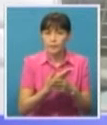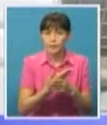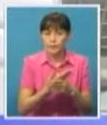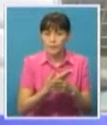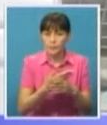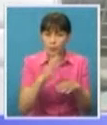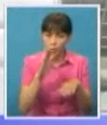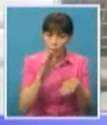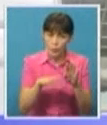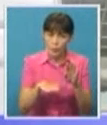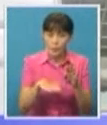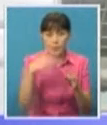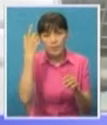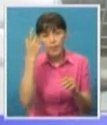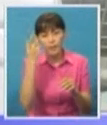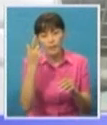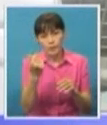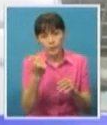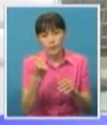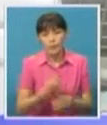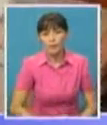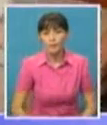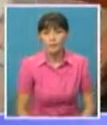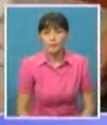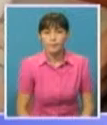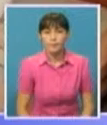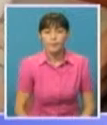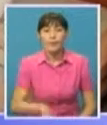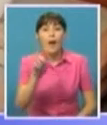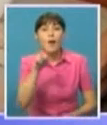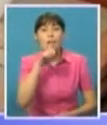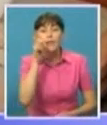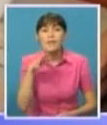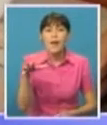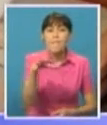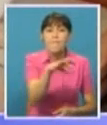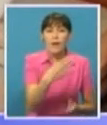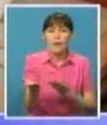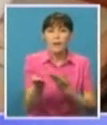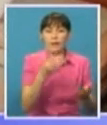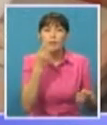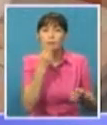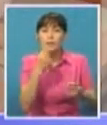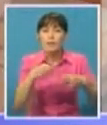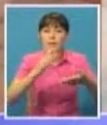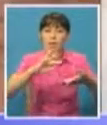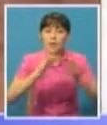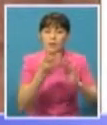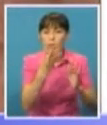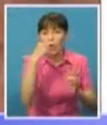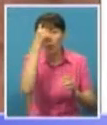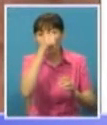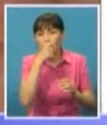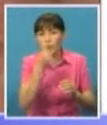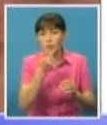соның жақсылығына, игілігіне соның сауығып кетеді деген үміттемін. Жастардың жаппай қан тапсыруына әлеуметтік желідегі 4 жасар Алихан